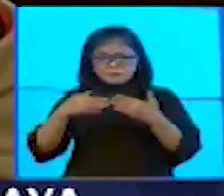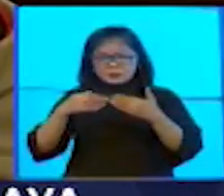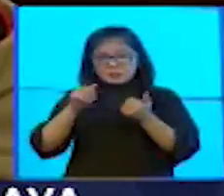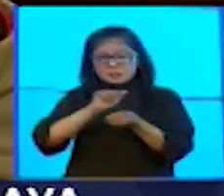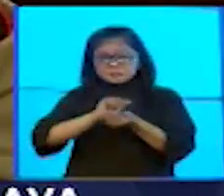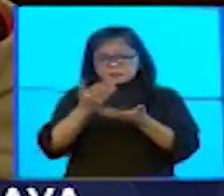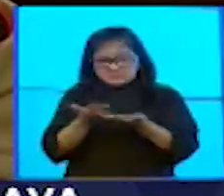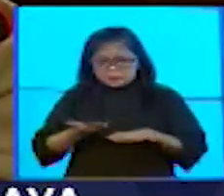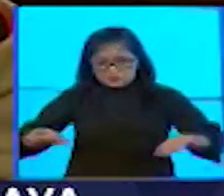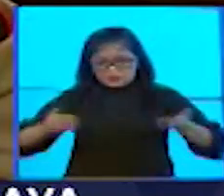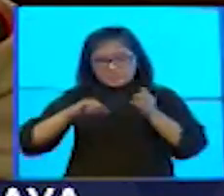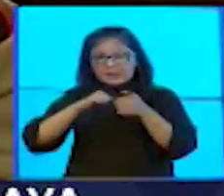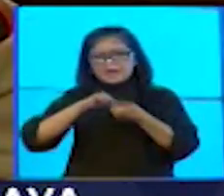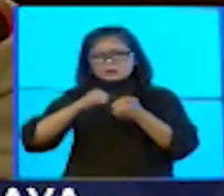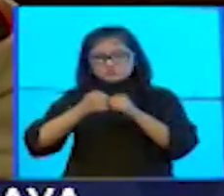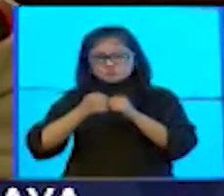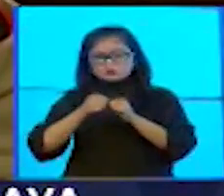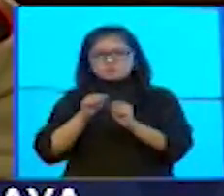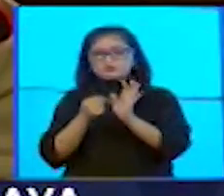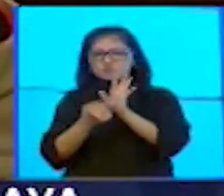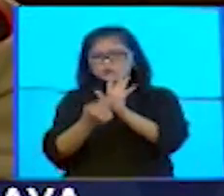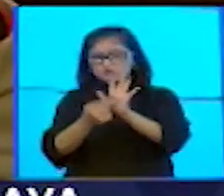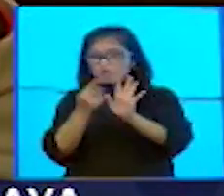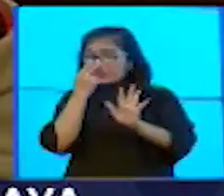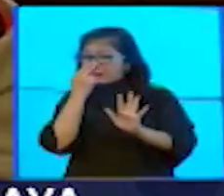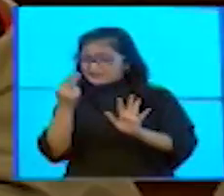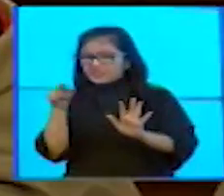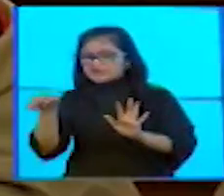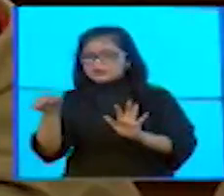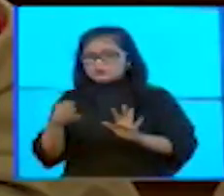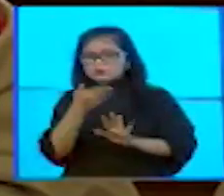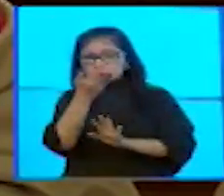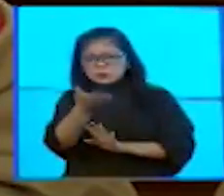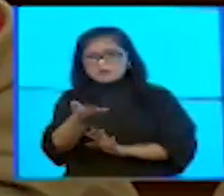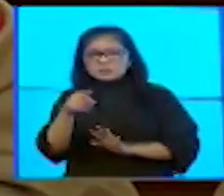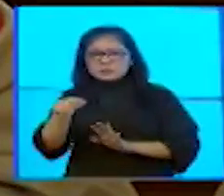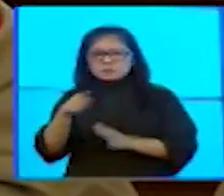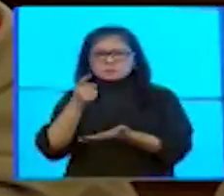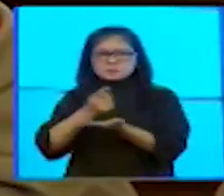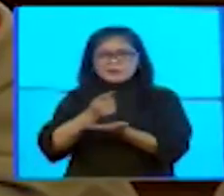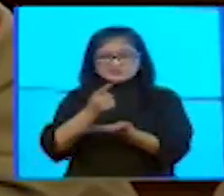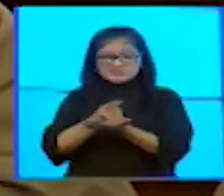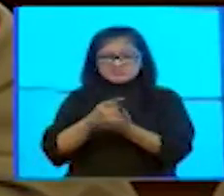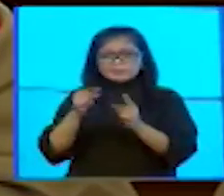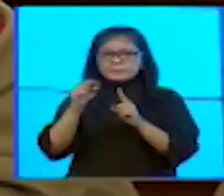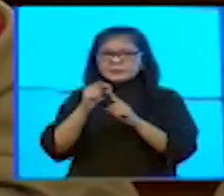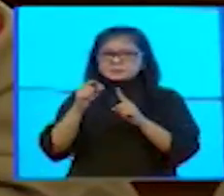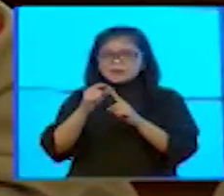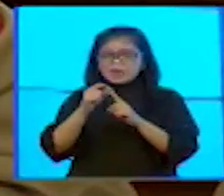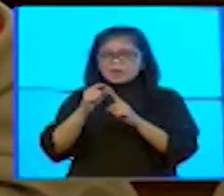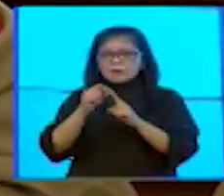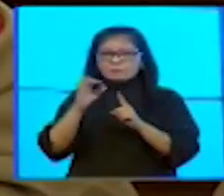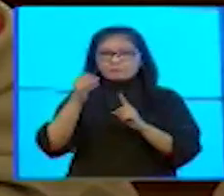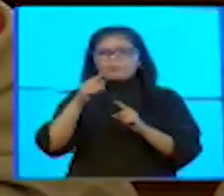menentukan apakah unsur-unsur dalam persangkaan pasal Hai yaitu tentang pornografi